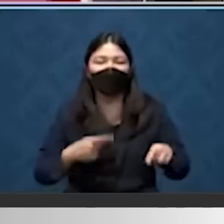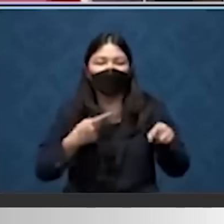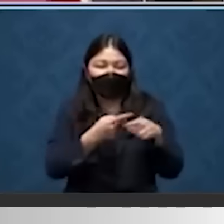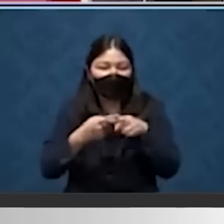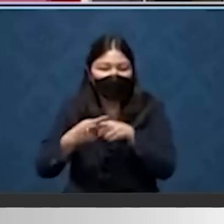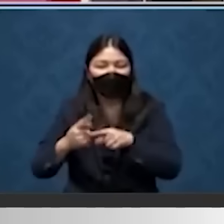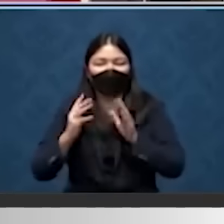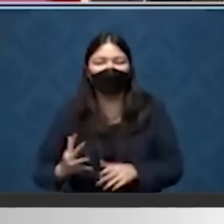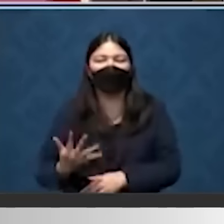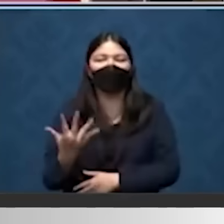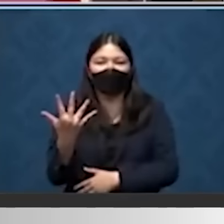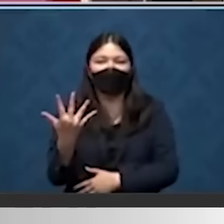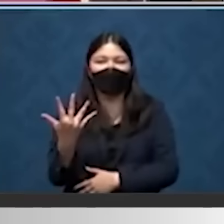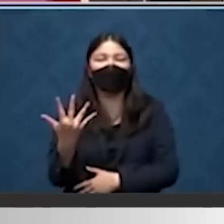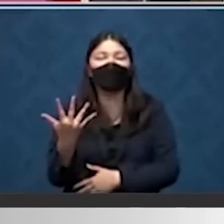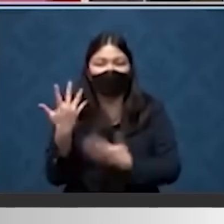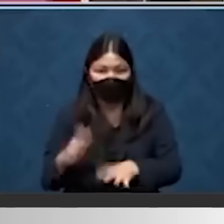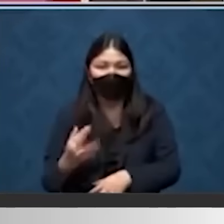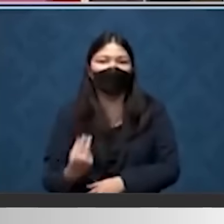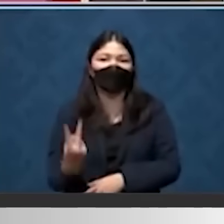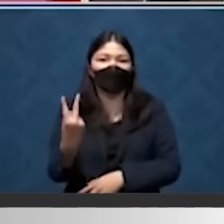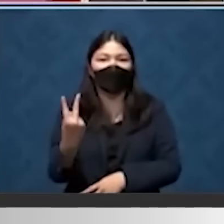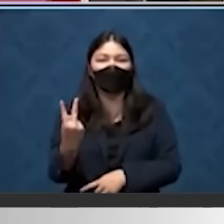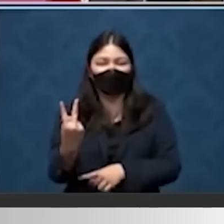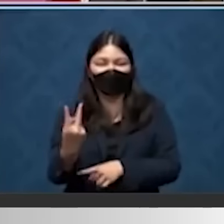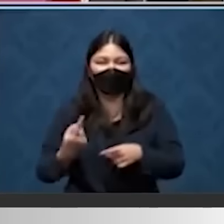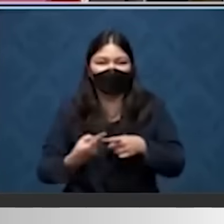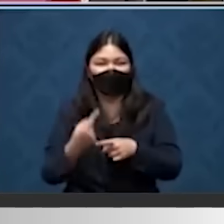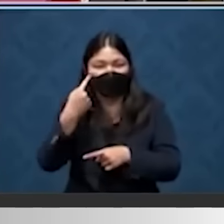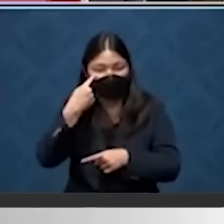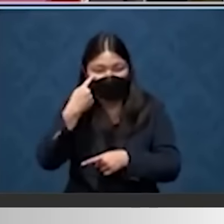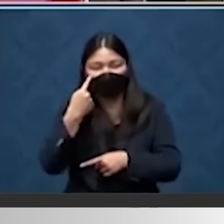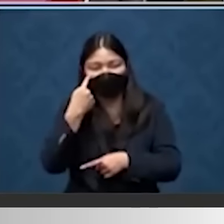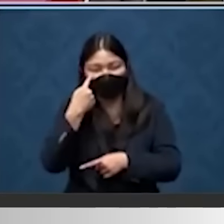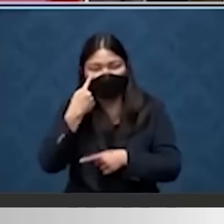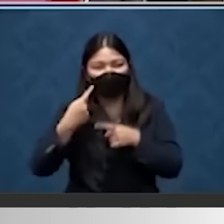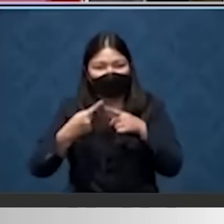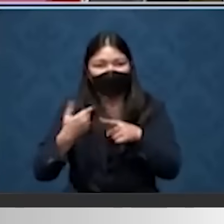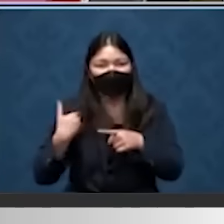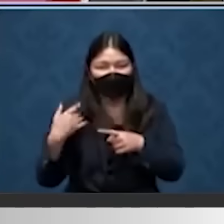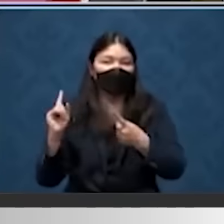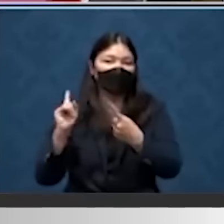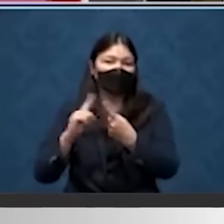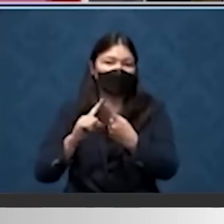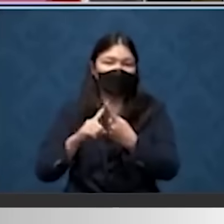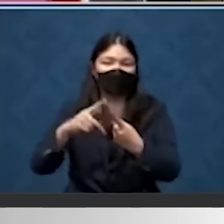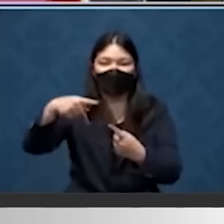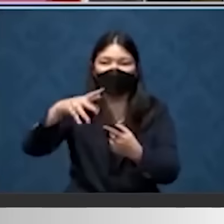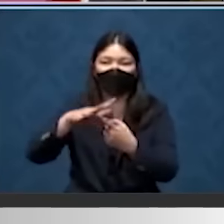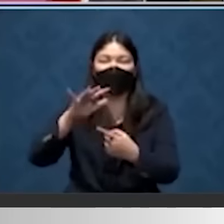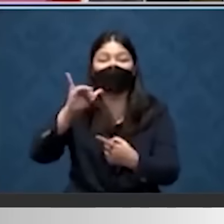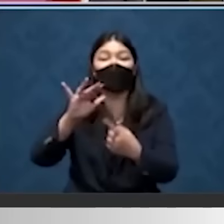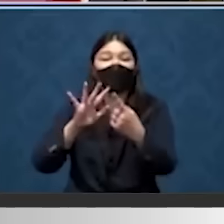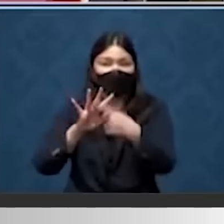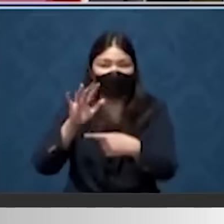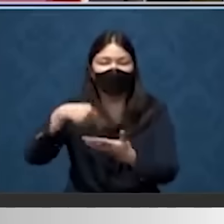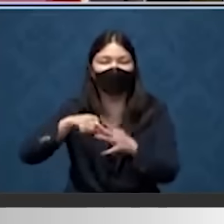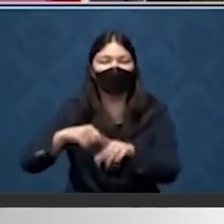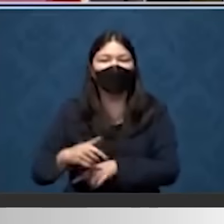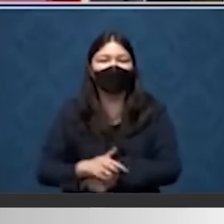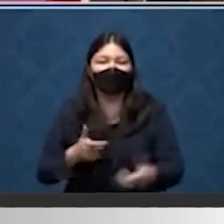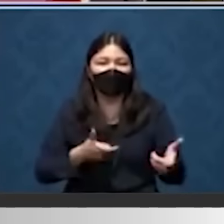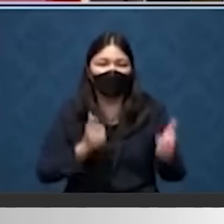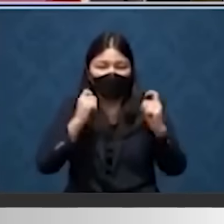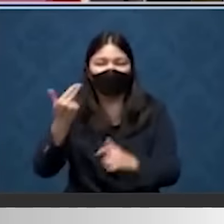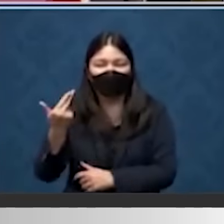จำนวน5รายนี้มี2รายได้รับบาดเจ็บบริเวณดวงตาคือ 1. นายพายุดาวดินถูกกระสุนยางเข้าที่ดวงตา